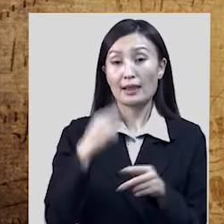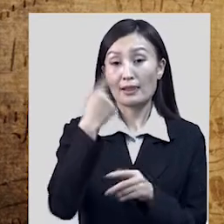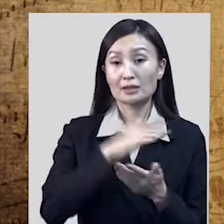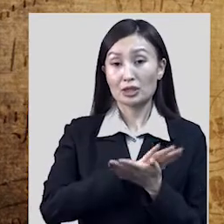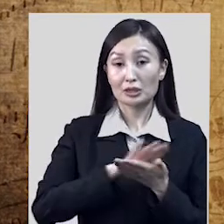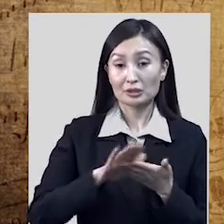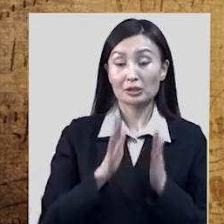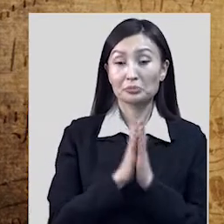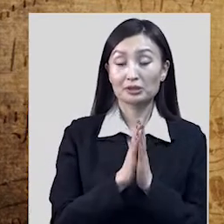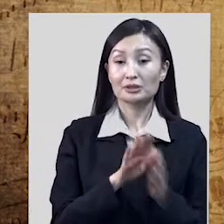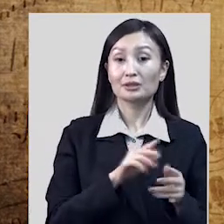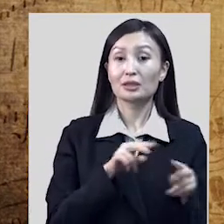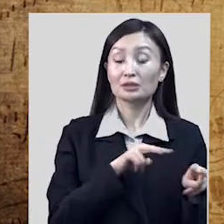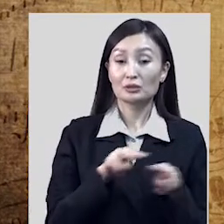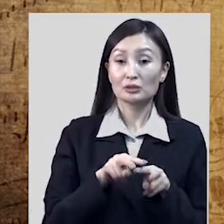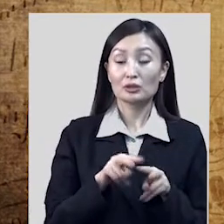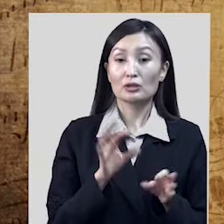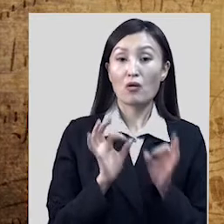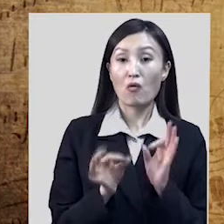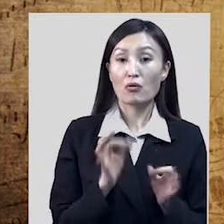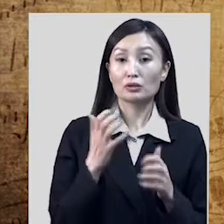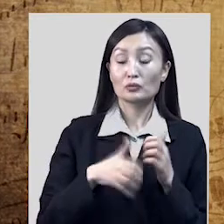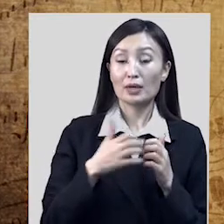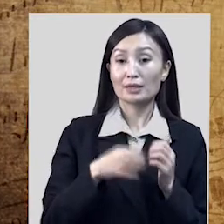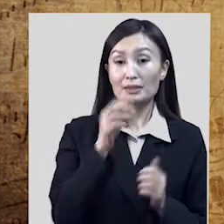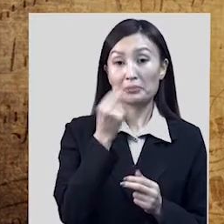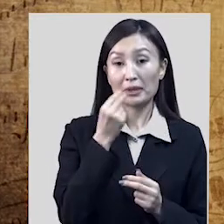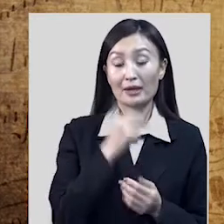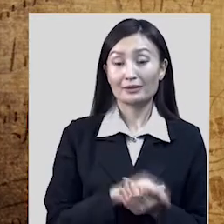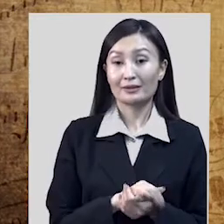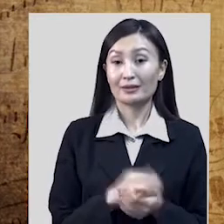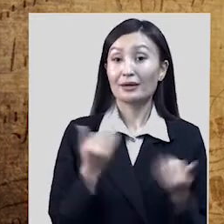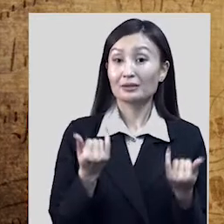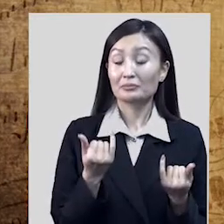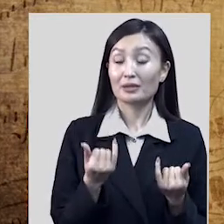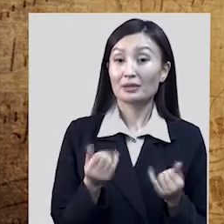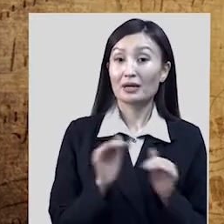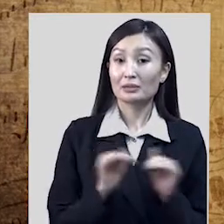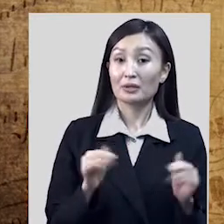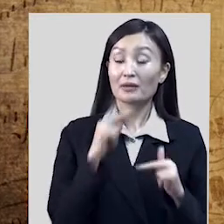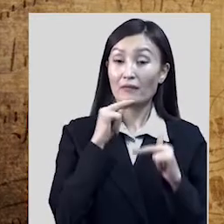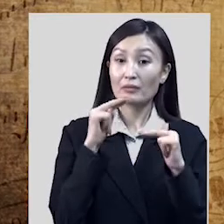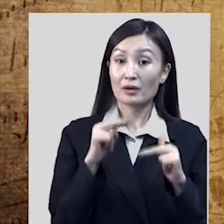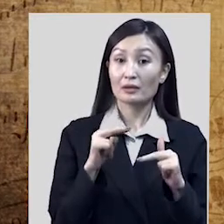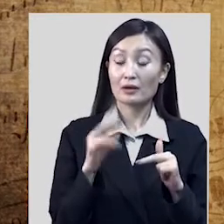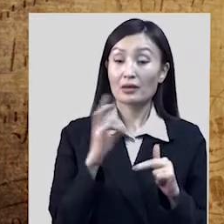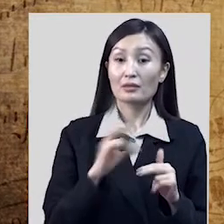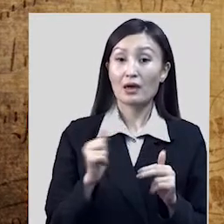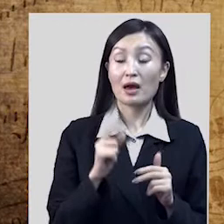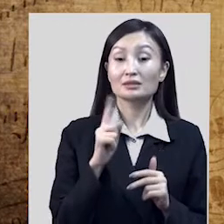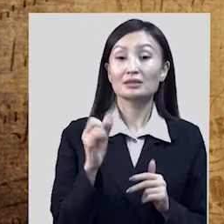призывали соблюдать умеренность с питание а теперь ребята давайте обратим внимание на